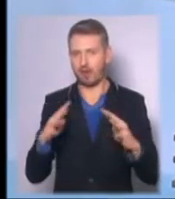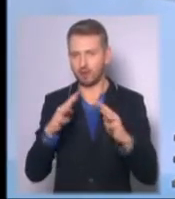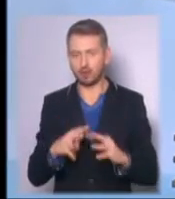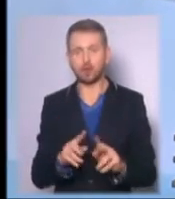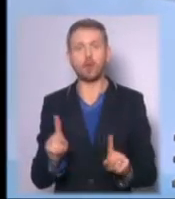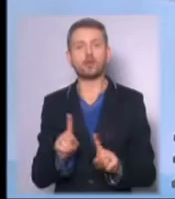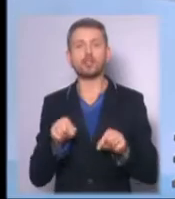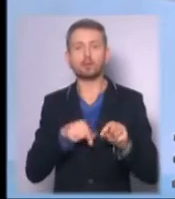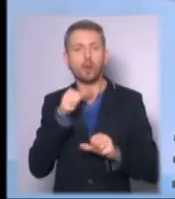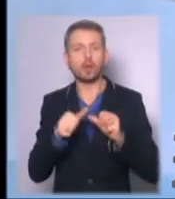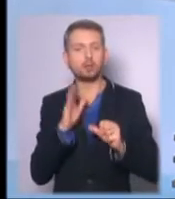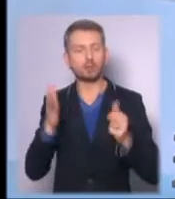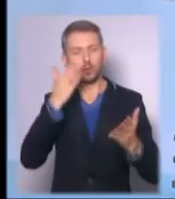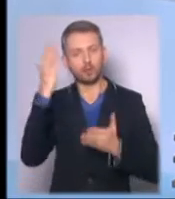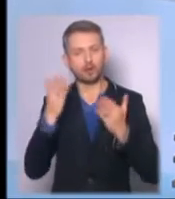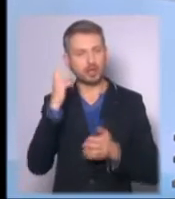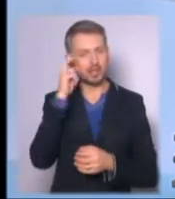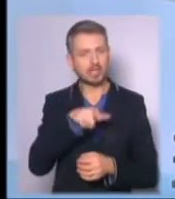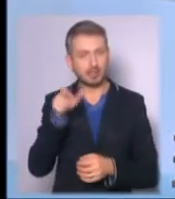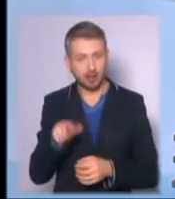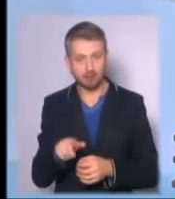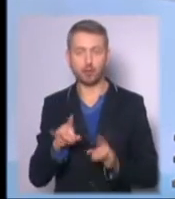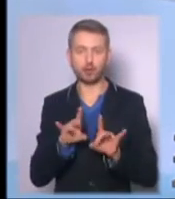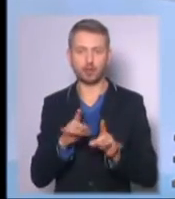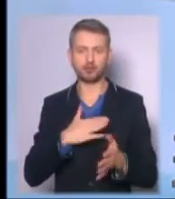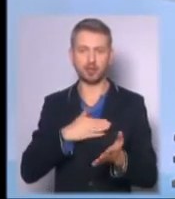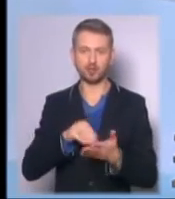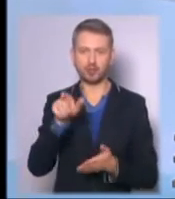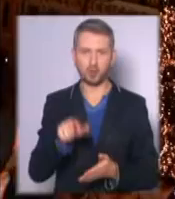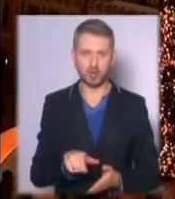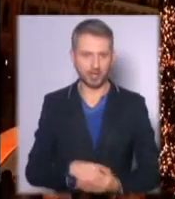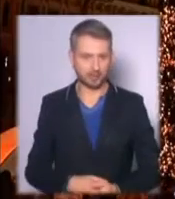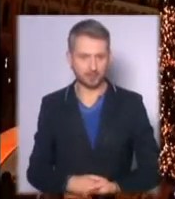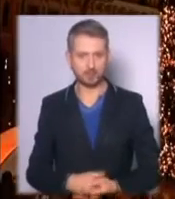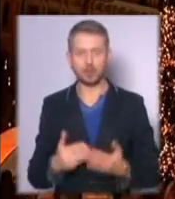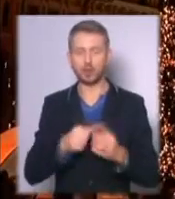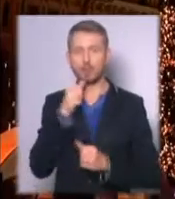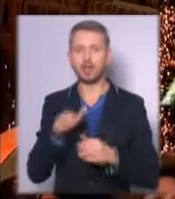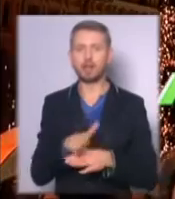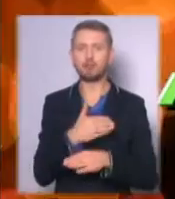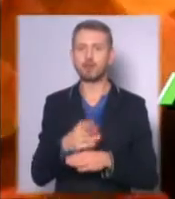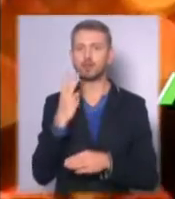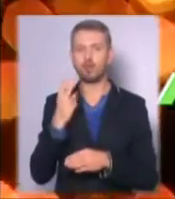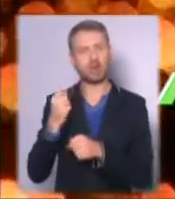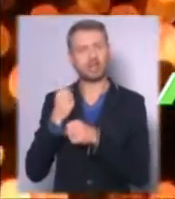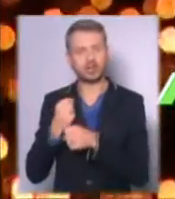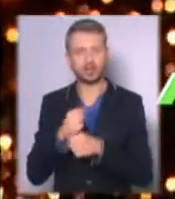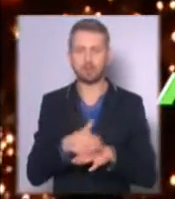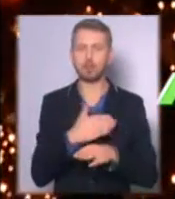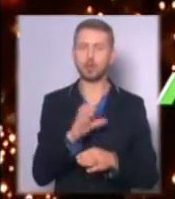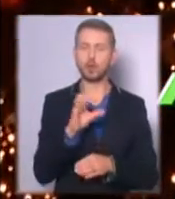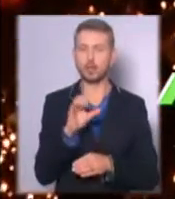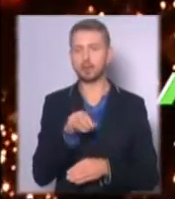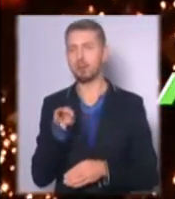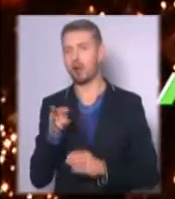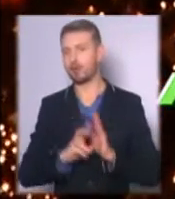цьогоріч розважатимуть киян та гостей столиці, розкаже Вадим Ярошенко. Новорік між двома дзвіницями. Саме між Софійським і